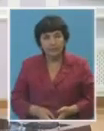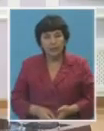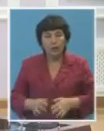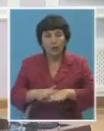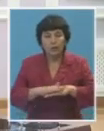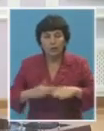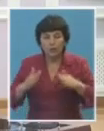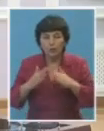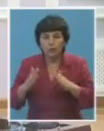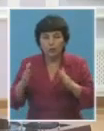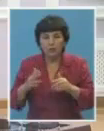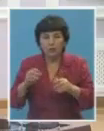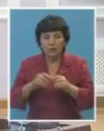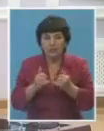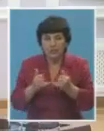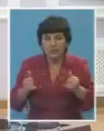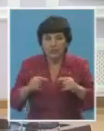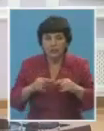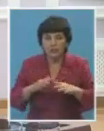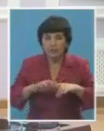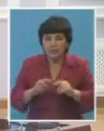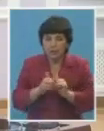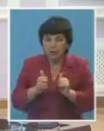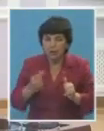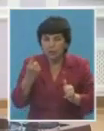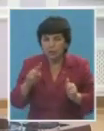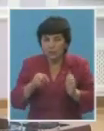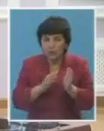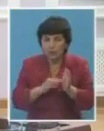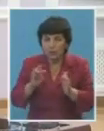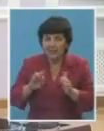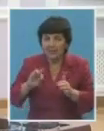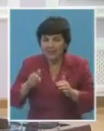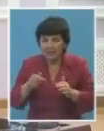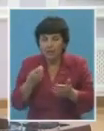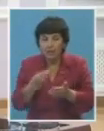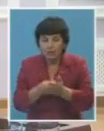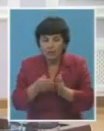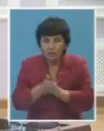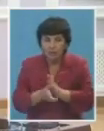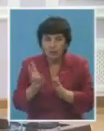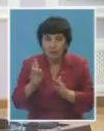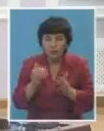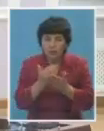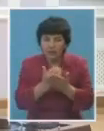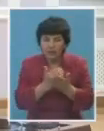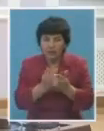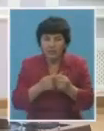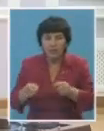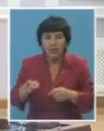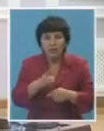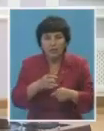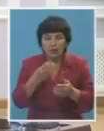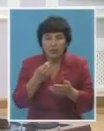Тұрғын үй құрылысы мен инженерлік коммуникациялық инфрақұрылымдарға 1,19 миллиард теңге жұмсалады. Оның ішінде нұрлы жер бағдарламасы аясында